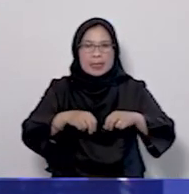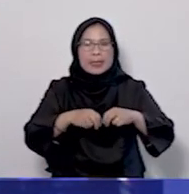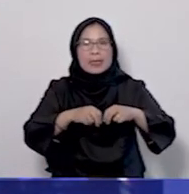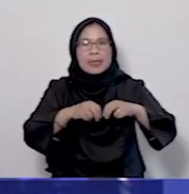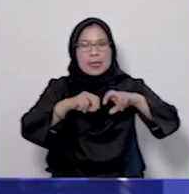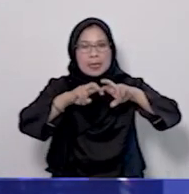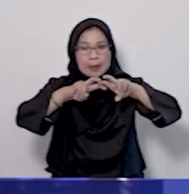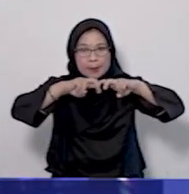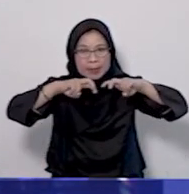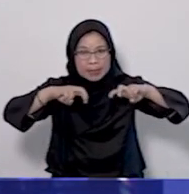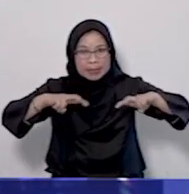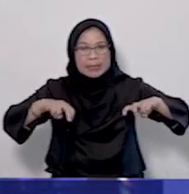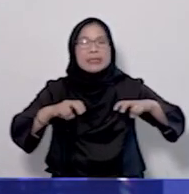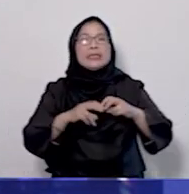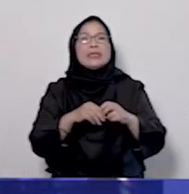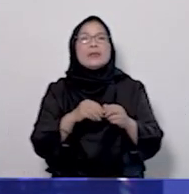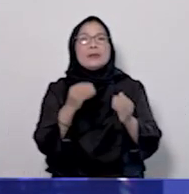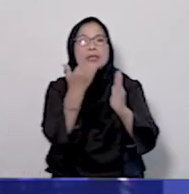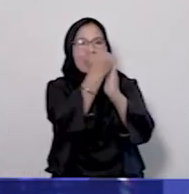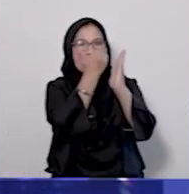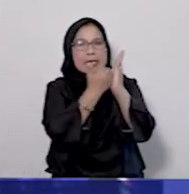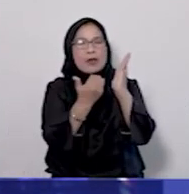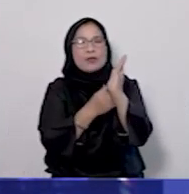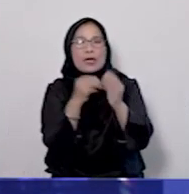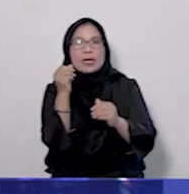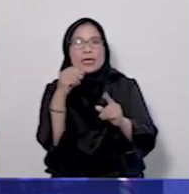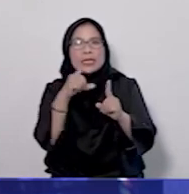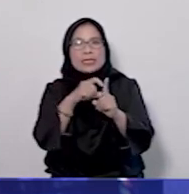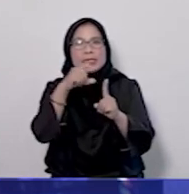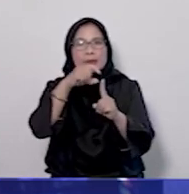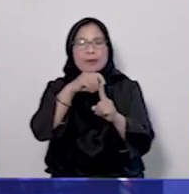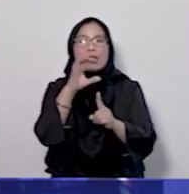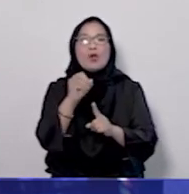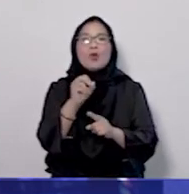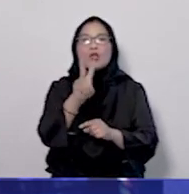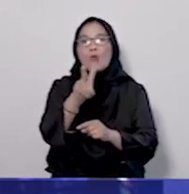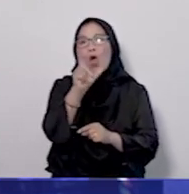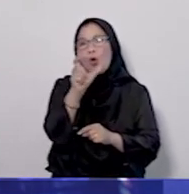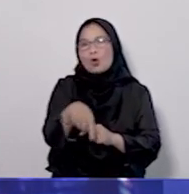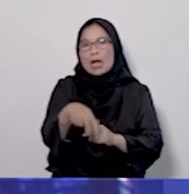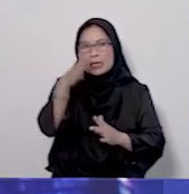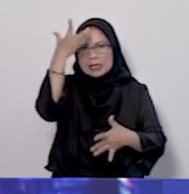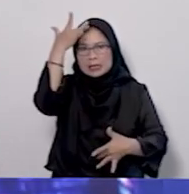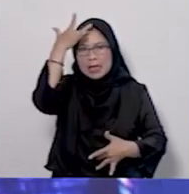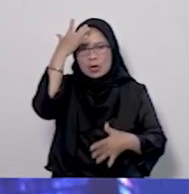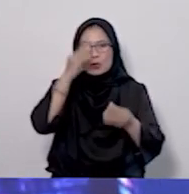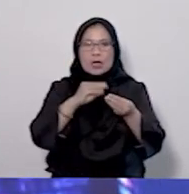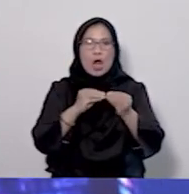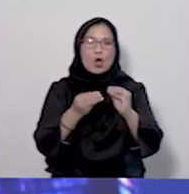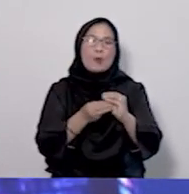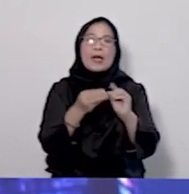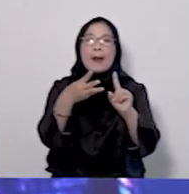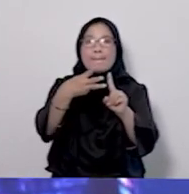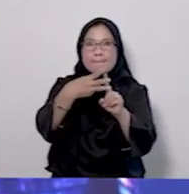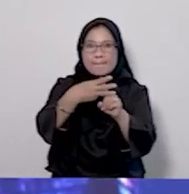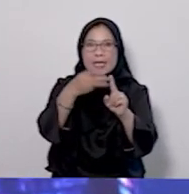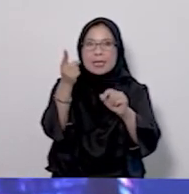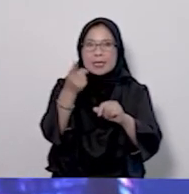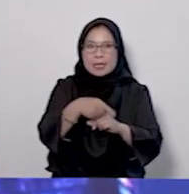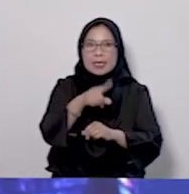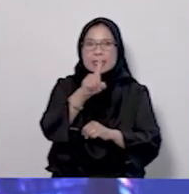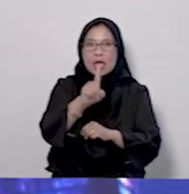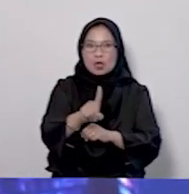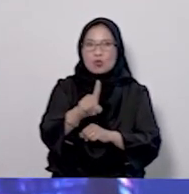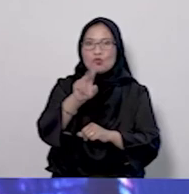menerbitkan daftar pencarian orang terhadap kedua pelaku dengan nomor B garing